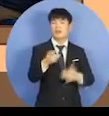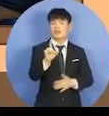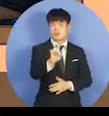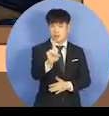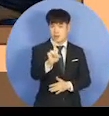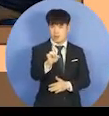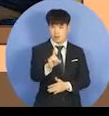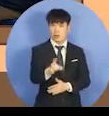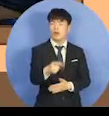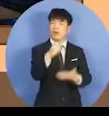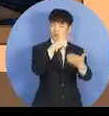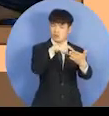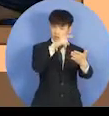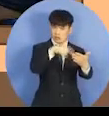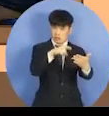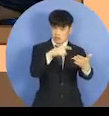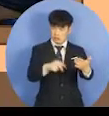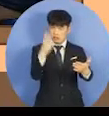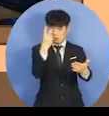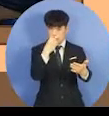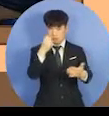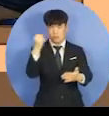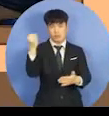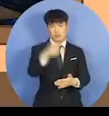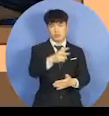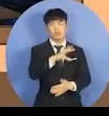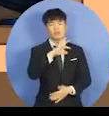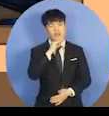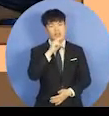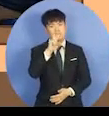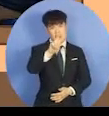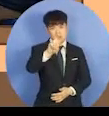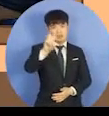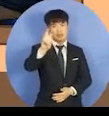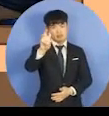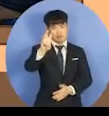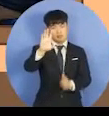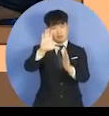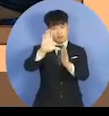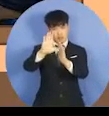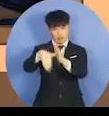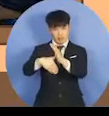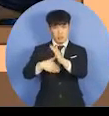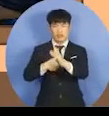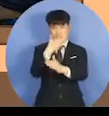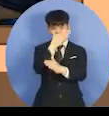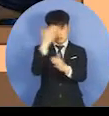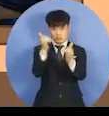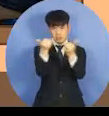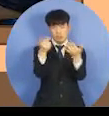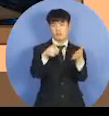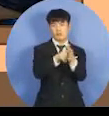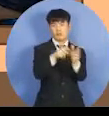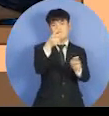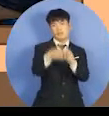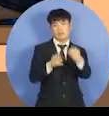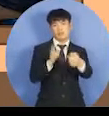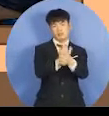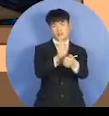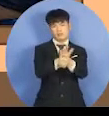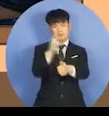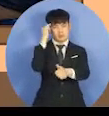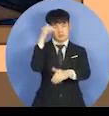취업진로 적성검사, 청년 하늘 아래 쉼 콘서트 등을 통해 2030 청년복지 활성화를 위한 지원을 모색할